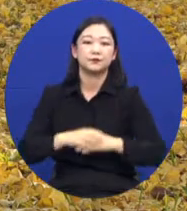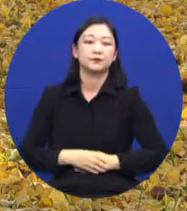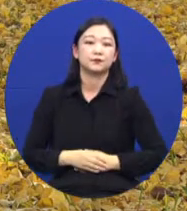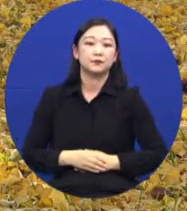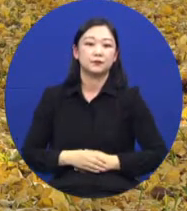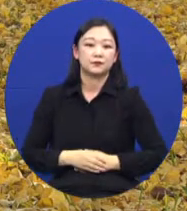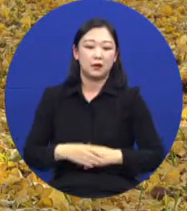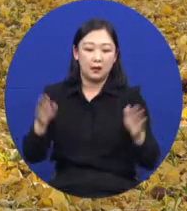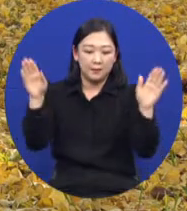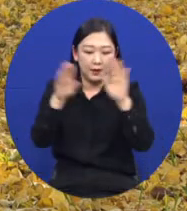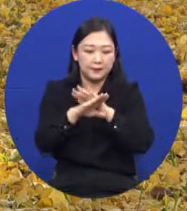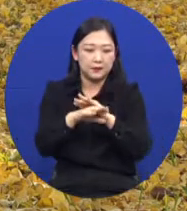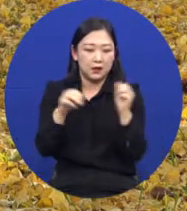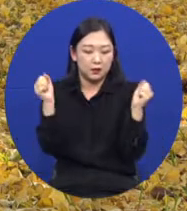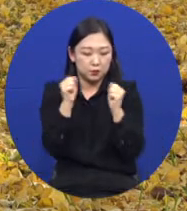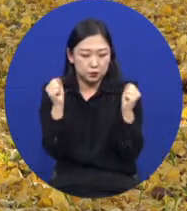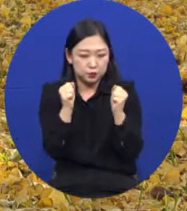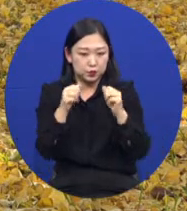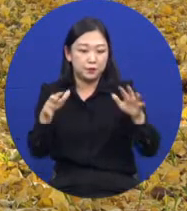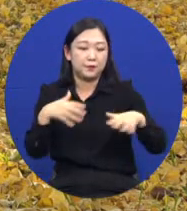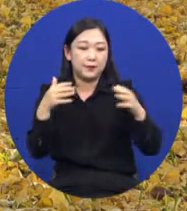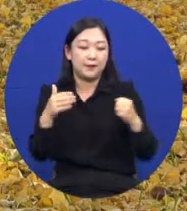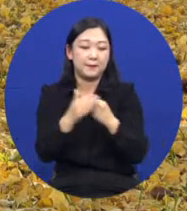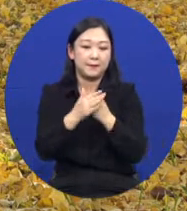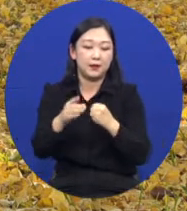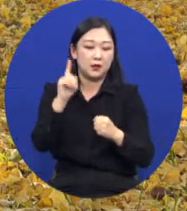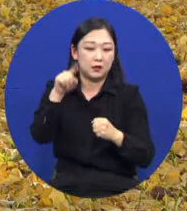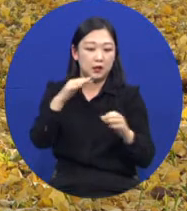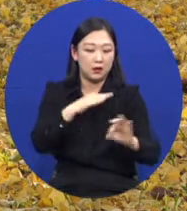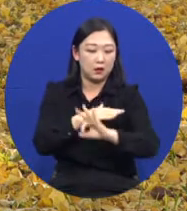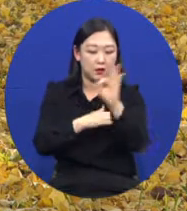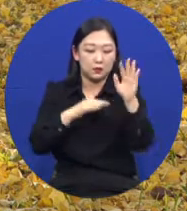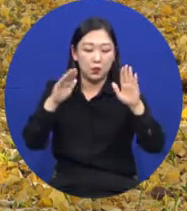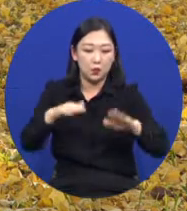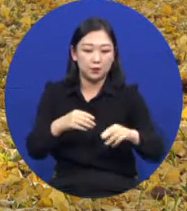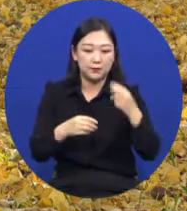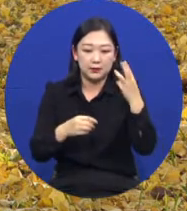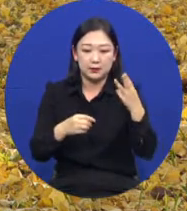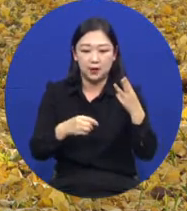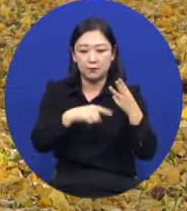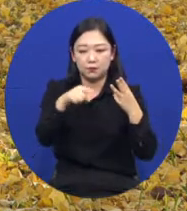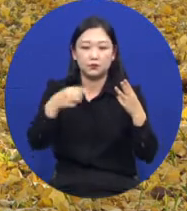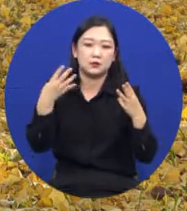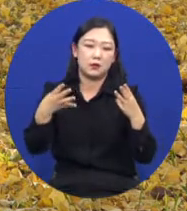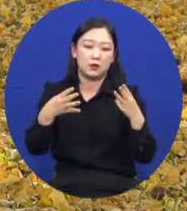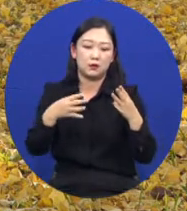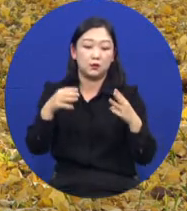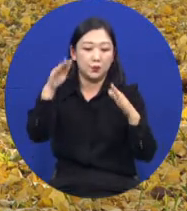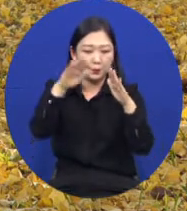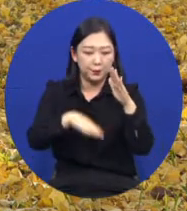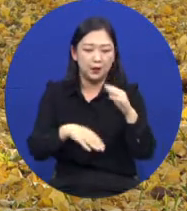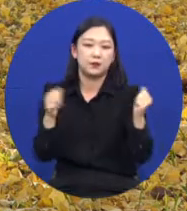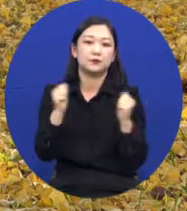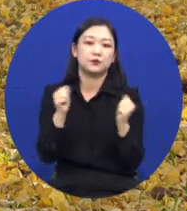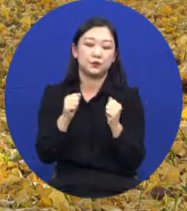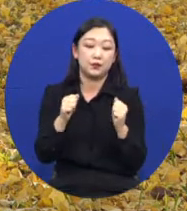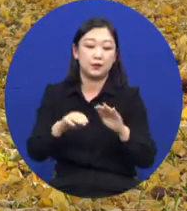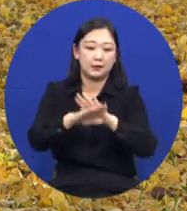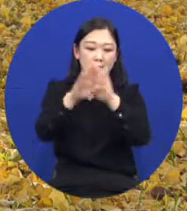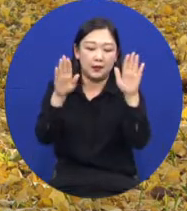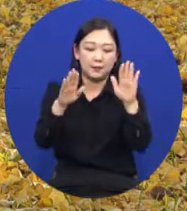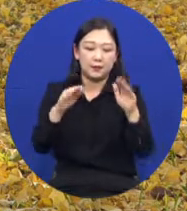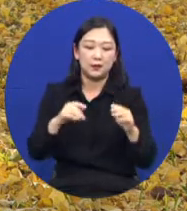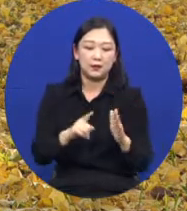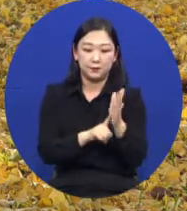다만 밤사이 참 북서풍이 불면서 내일 아침 기온은 오늘보다 3 사도 떨어져 쌀쌀하게 씁니다 낮부터는 기온이 빠르게 오르면서